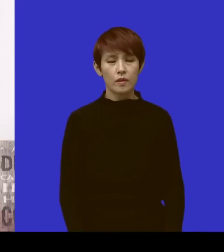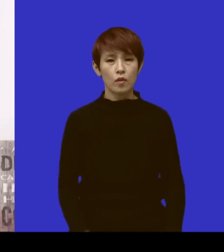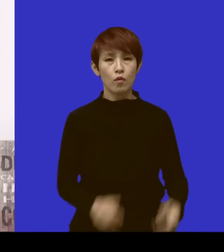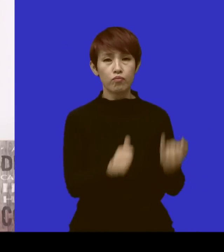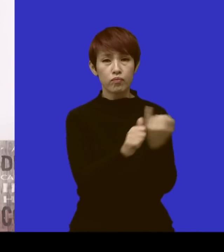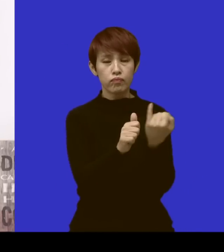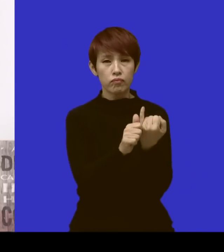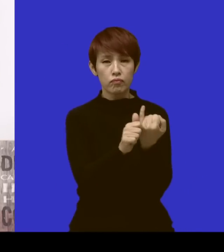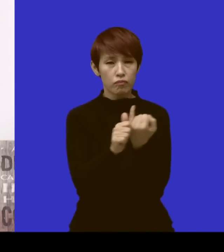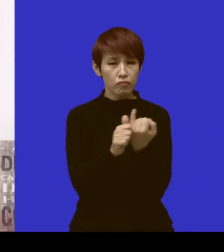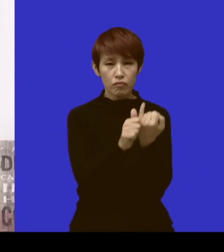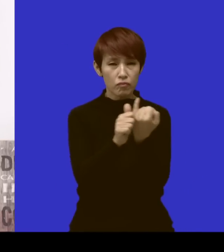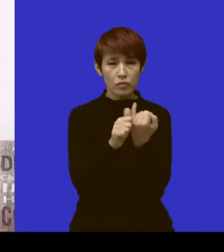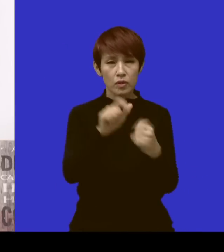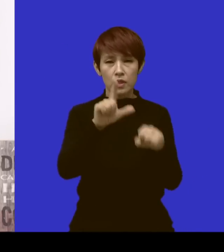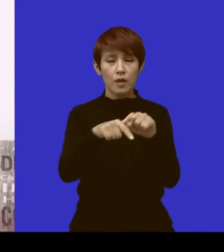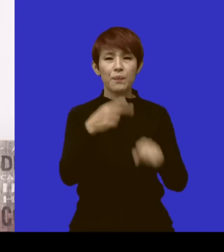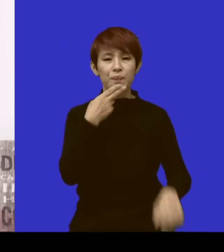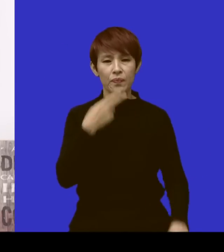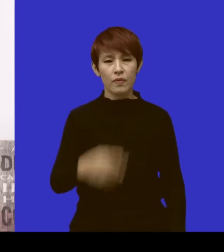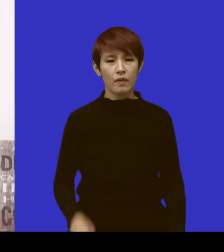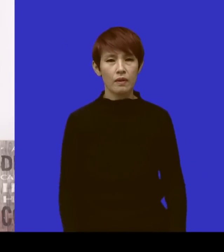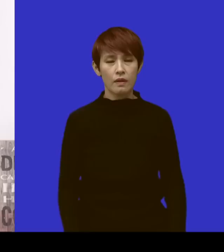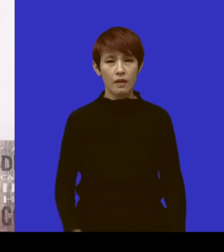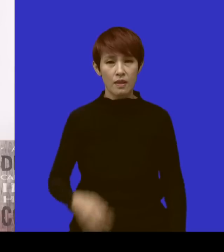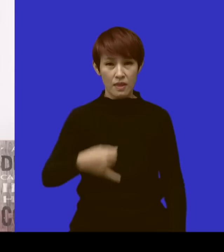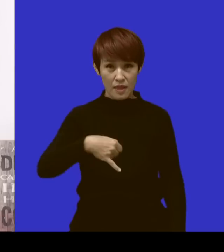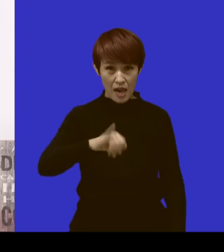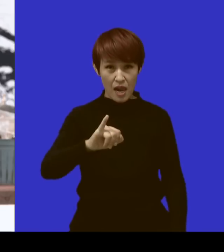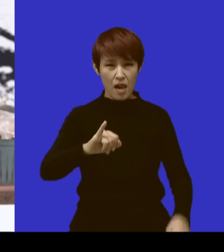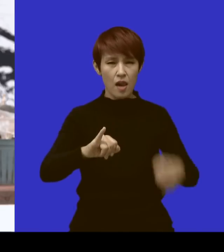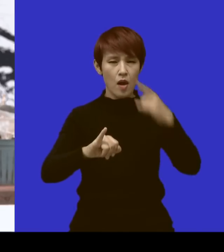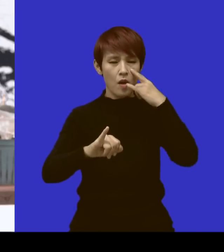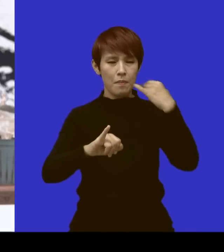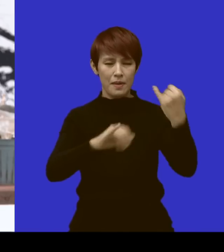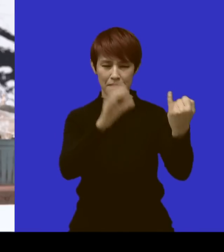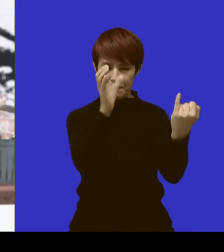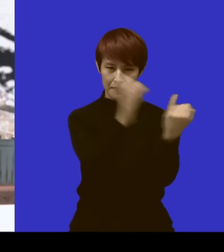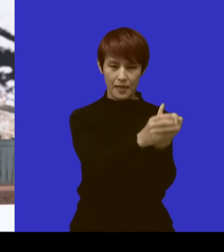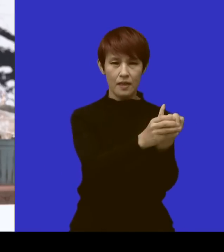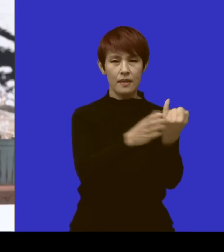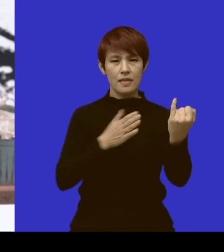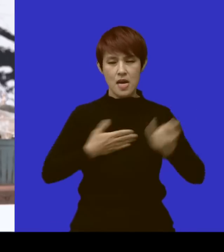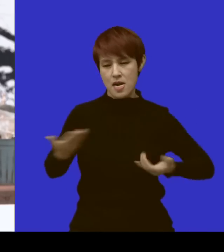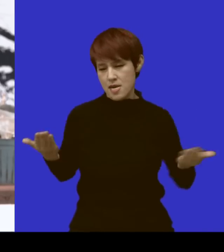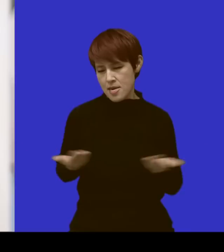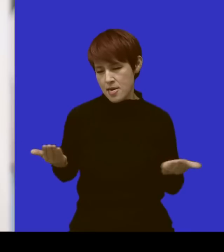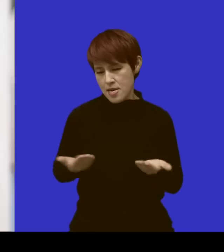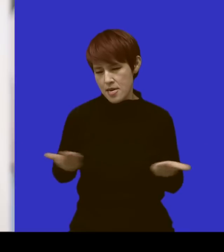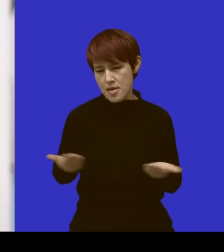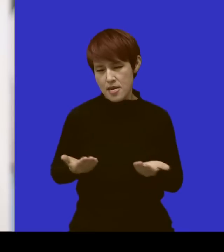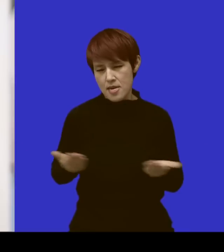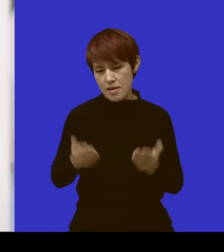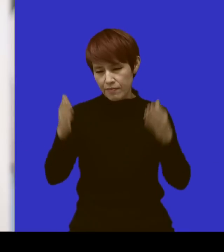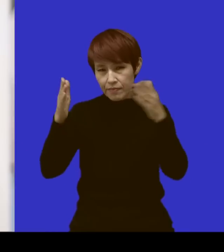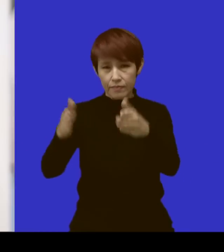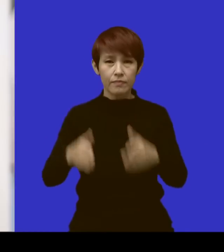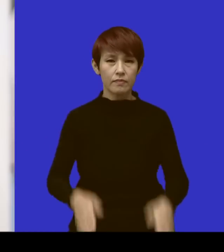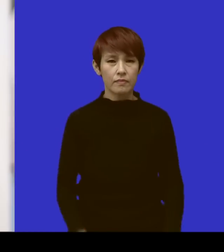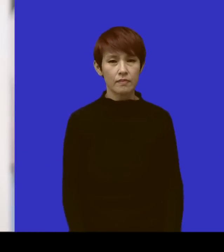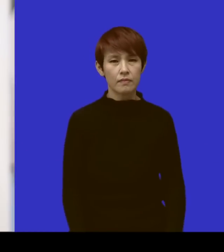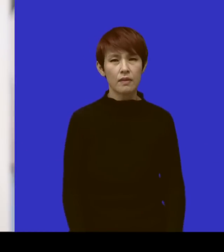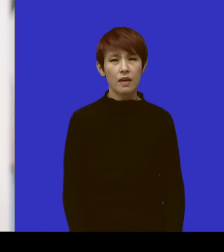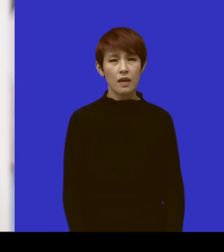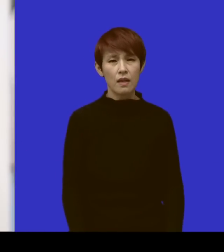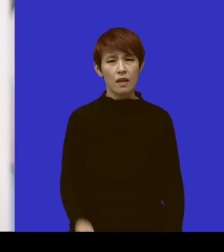보낼 시간이 아예 없고 전적으로 예지는 엄마한테 맡겨놓고 이제 제가 일을 한 거죠. 그러니까 아까 말씀하신 것처럼